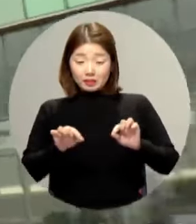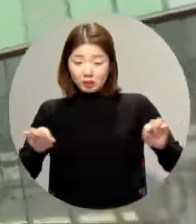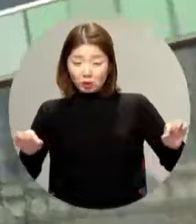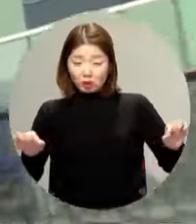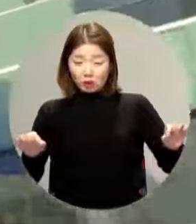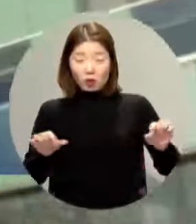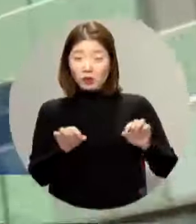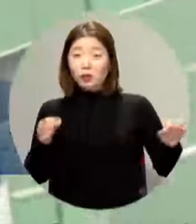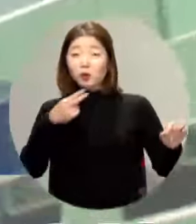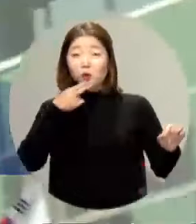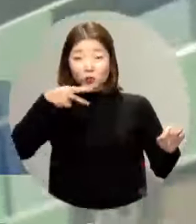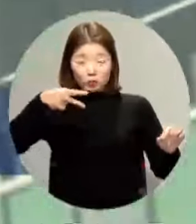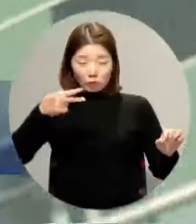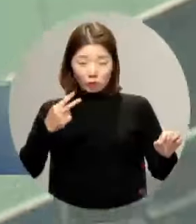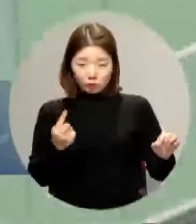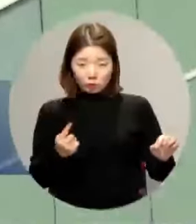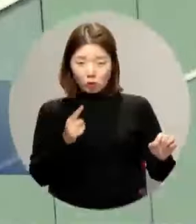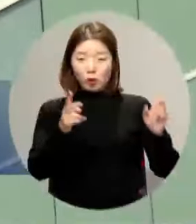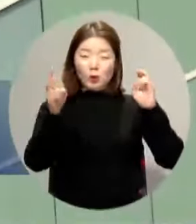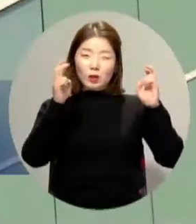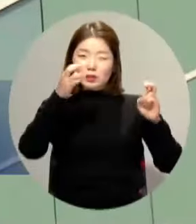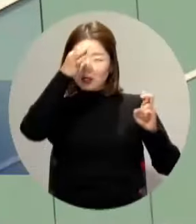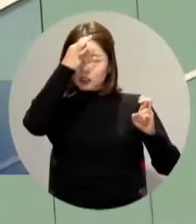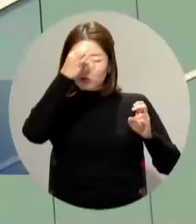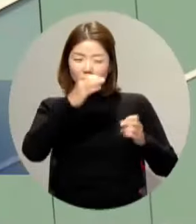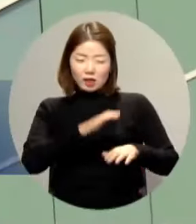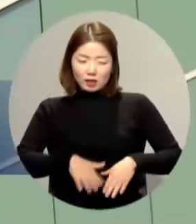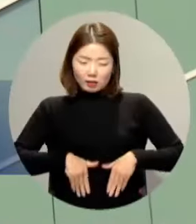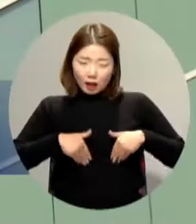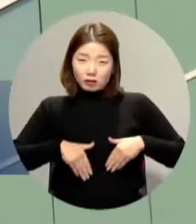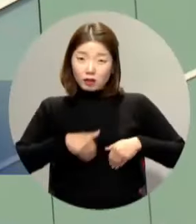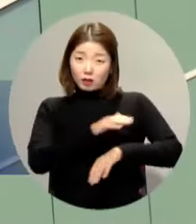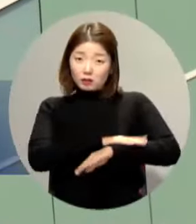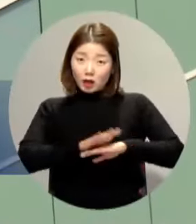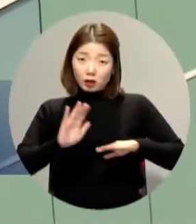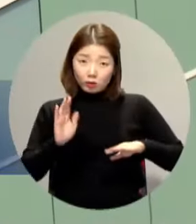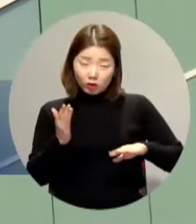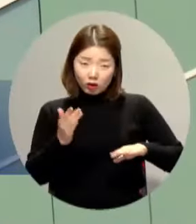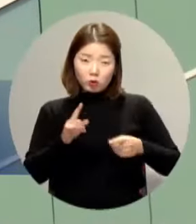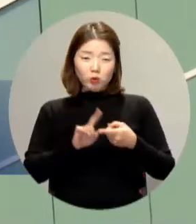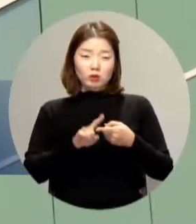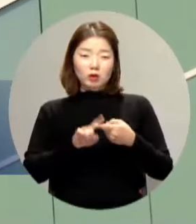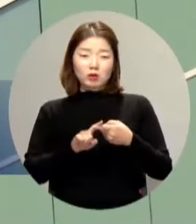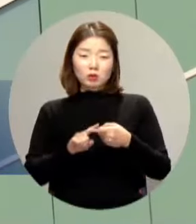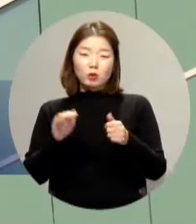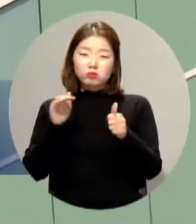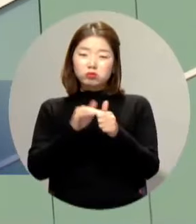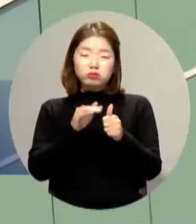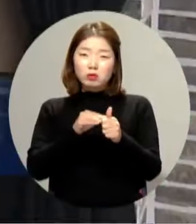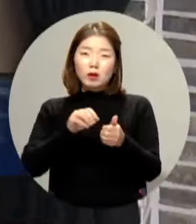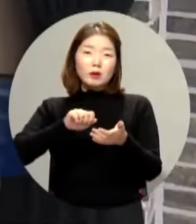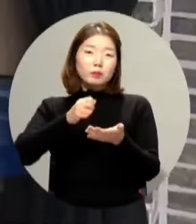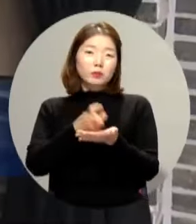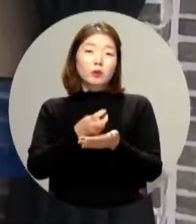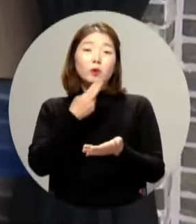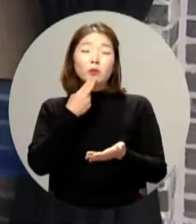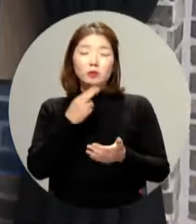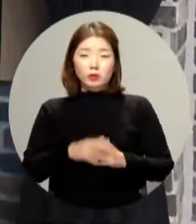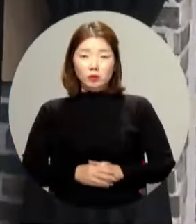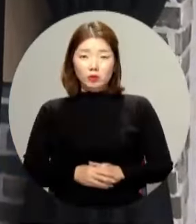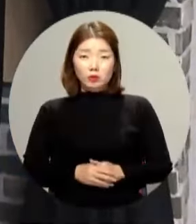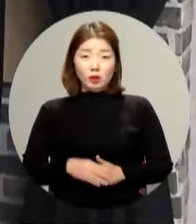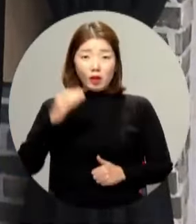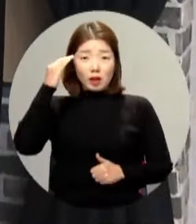길지 않더라도 그 업체의 기술력에 따라서 발열이 잘 된다든가 저희가 그것까지는 뭐 강제로 규정하고 있지 않습니다.